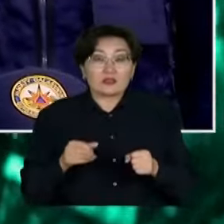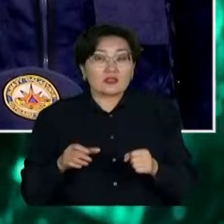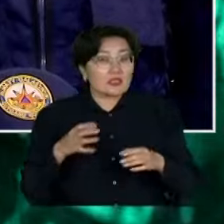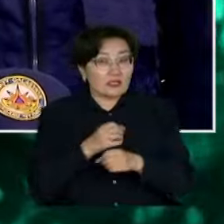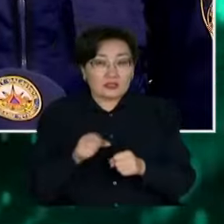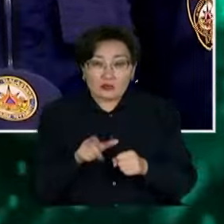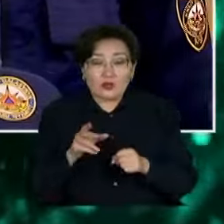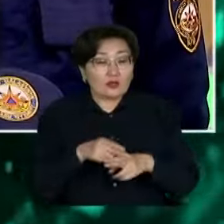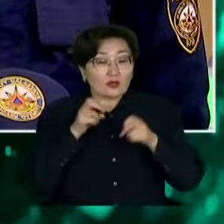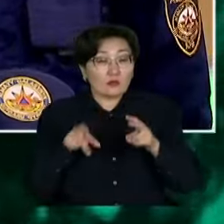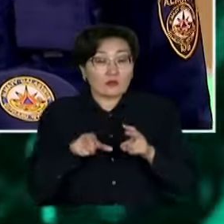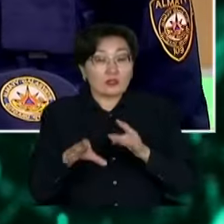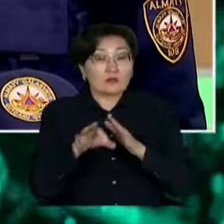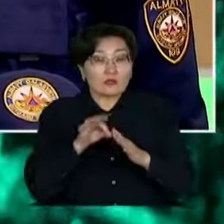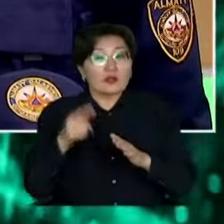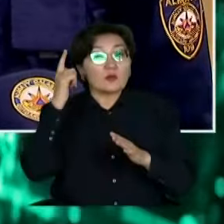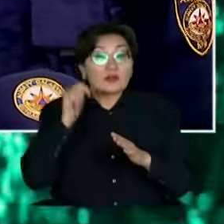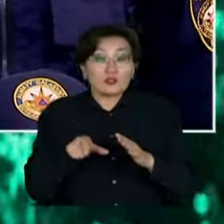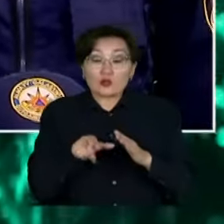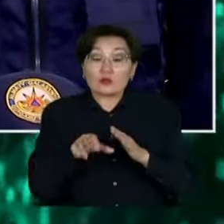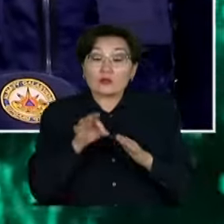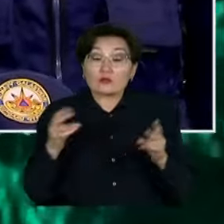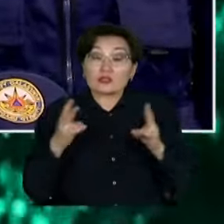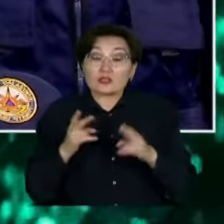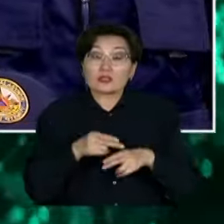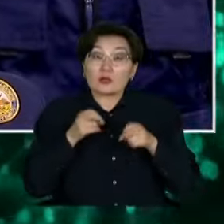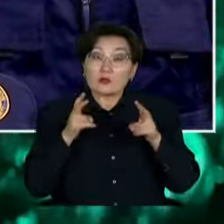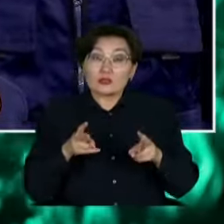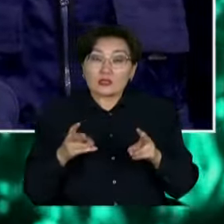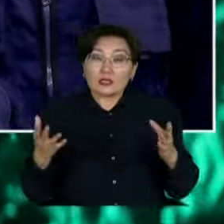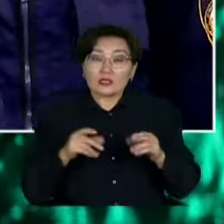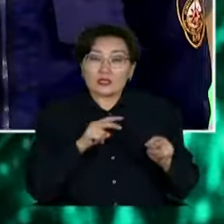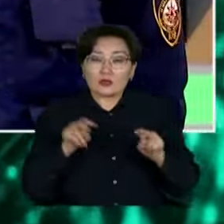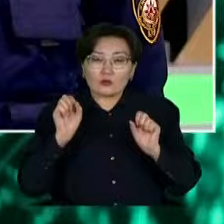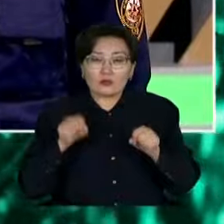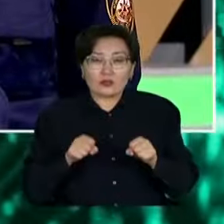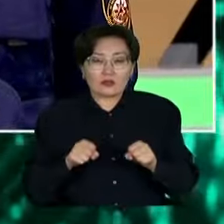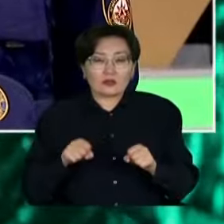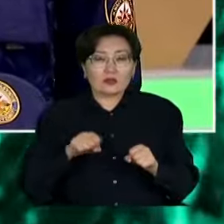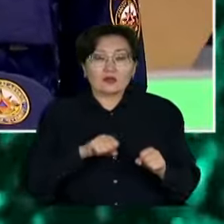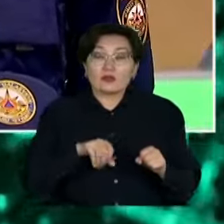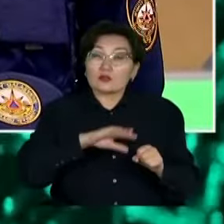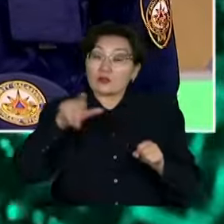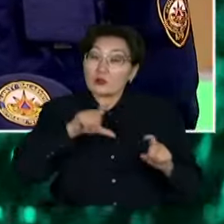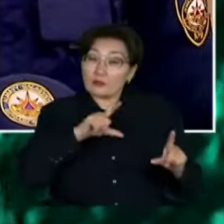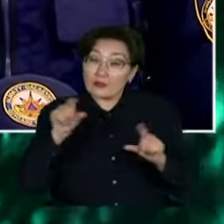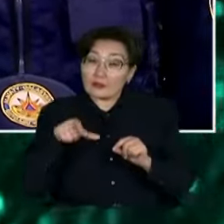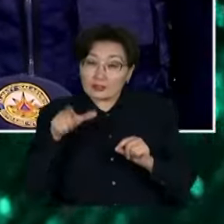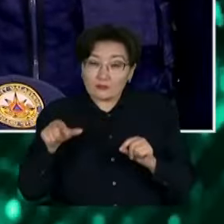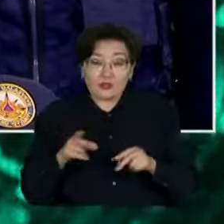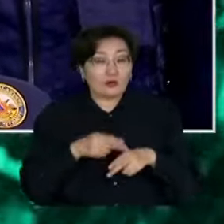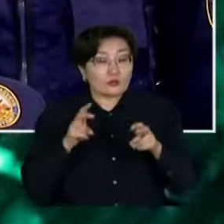қауіпсіз жолды таңдаймыз, және де білетін жолды таңдаймыз. Ал олардың қауіпсіздігін қалай қадағалайсыздар тауға шығатындарды? Мысалы, жаңа жарақат алады деп жатырсыз ғой.